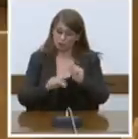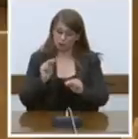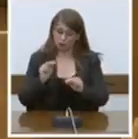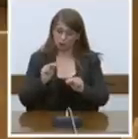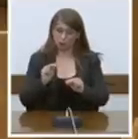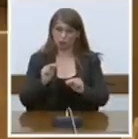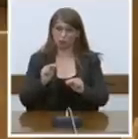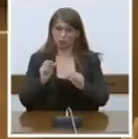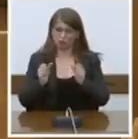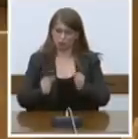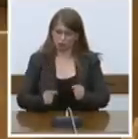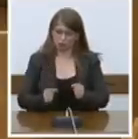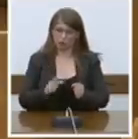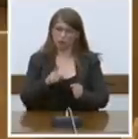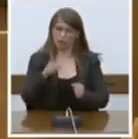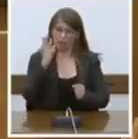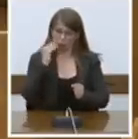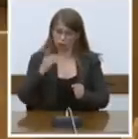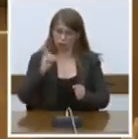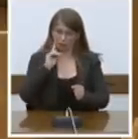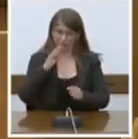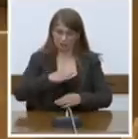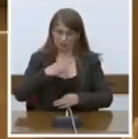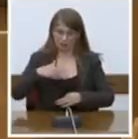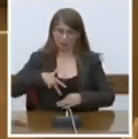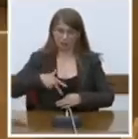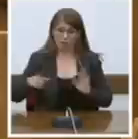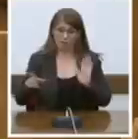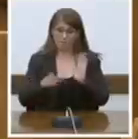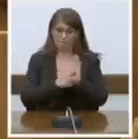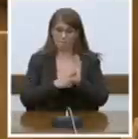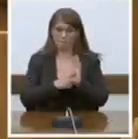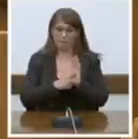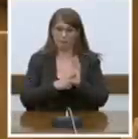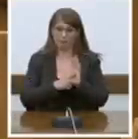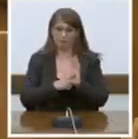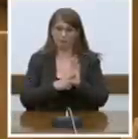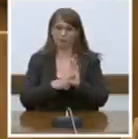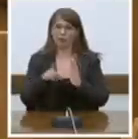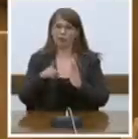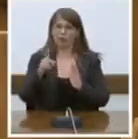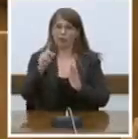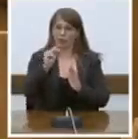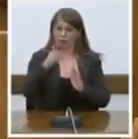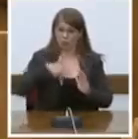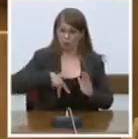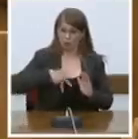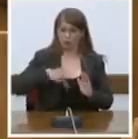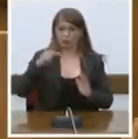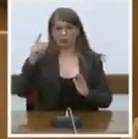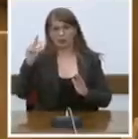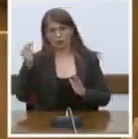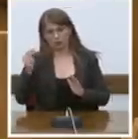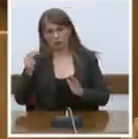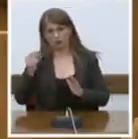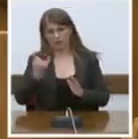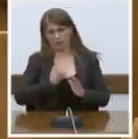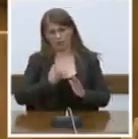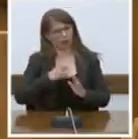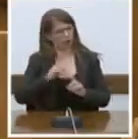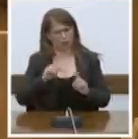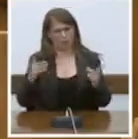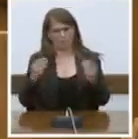το γιατί σας αφορά, η απαγόρευση σύμπτωσης υπουργικής και βουλευτικής ιδιότητας. Να μην